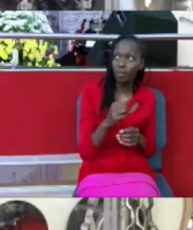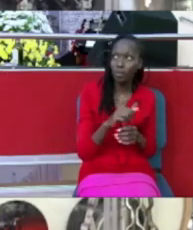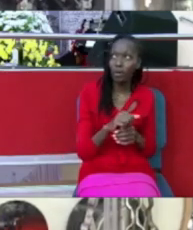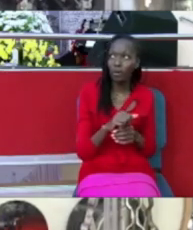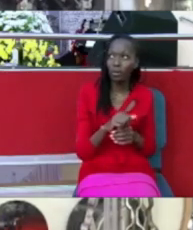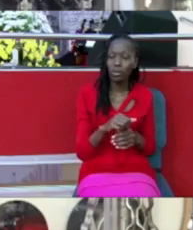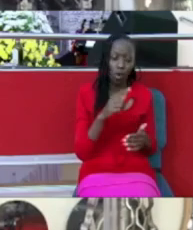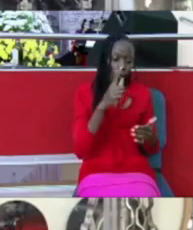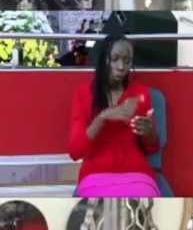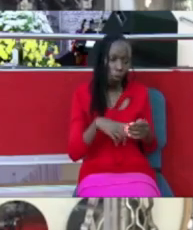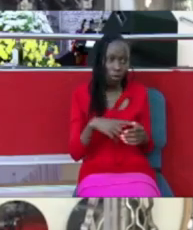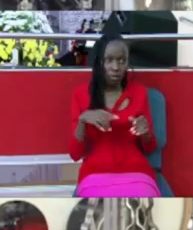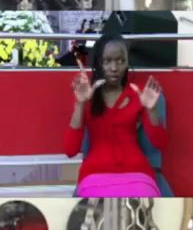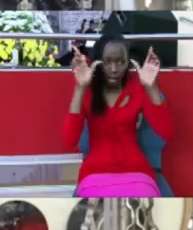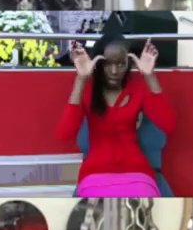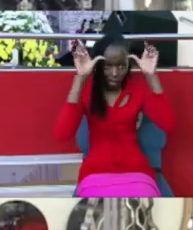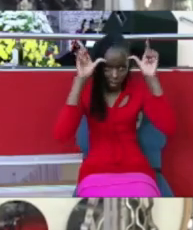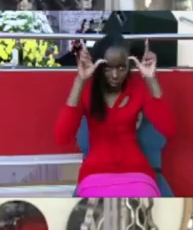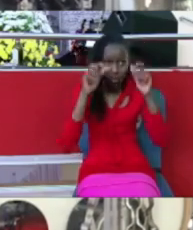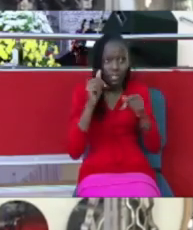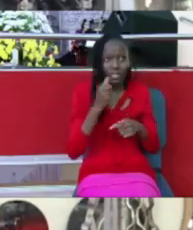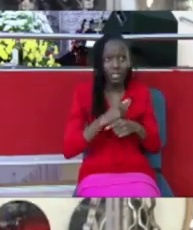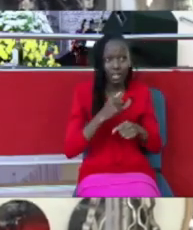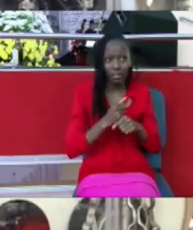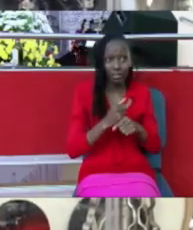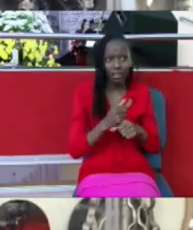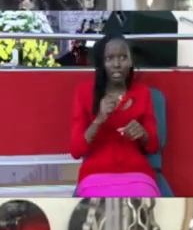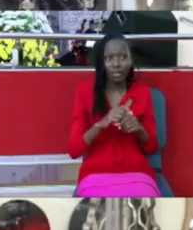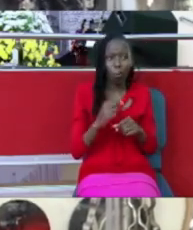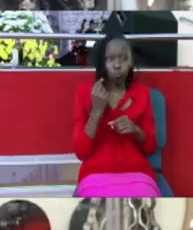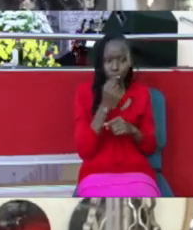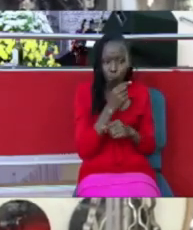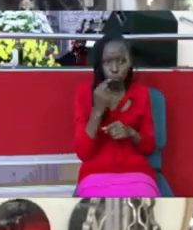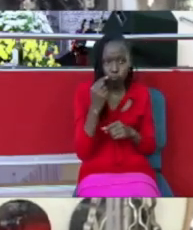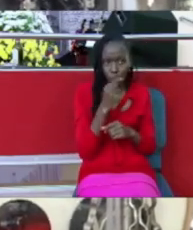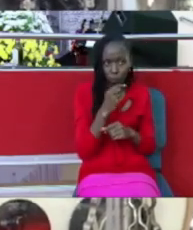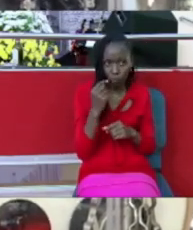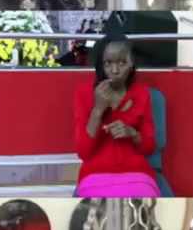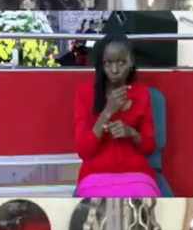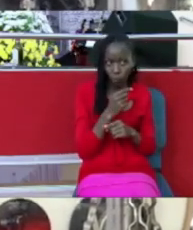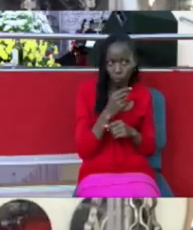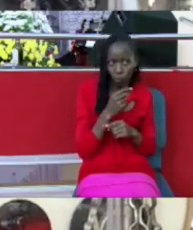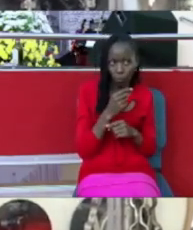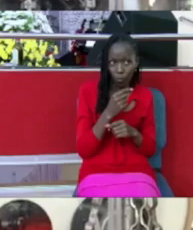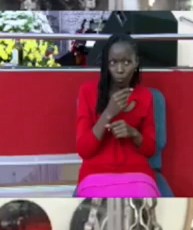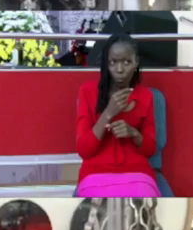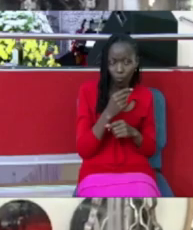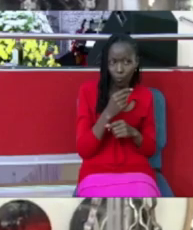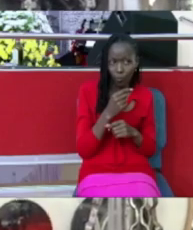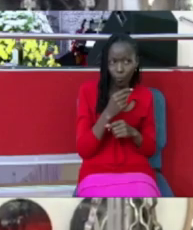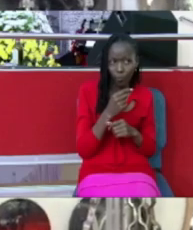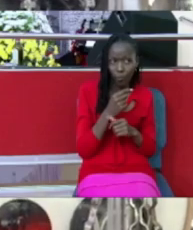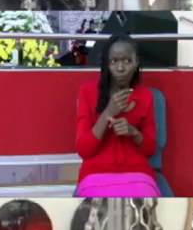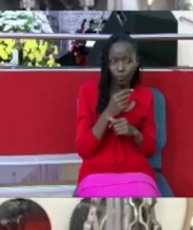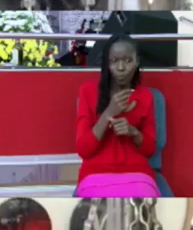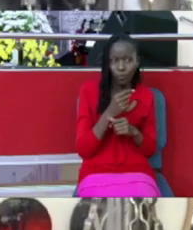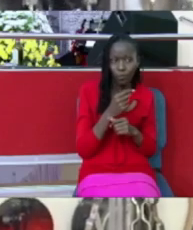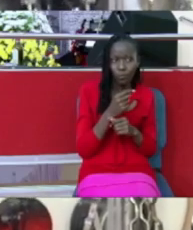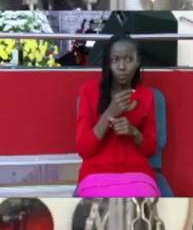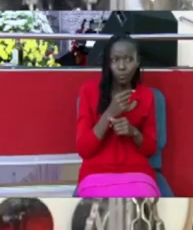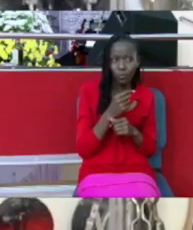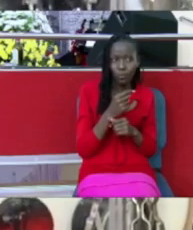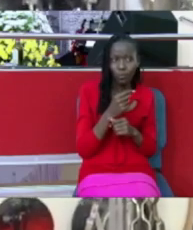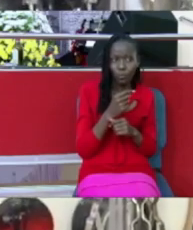a cow does when she chews her cud. Aha, wakani kumaanisha kwamba ng'ombe anapokula chakula